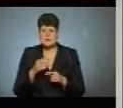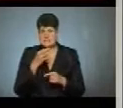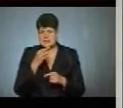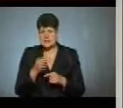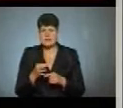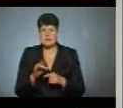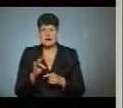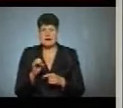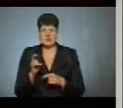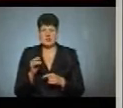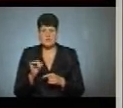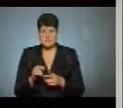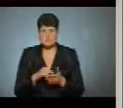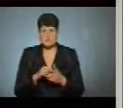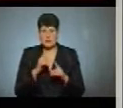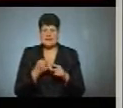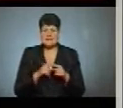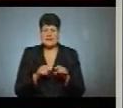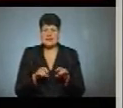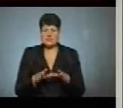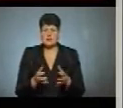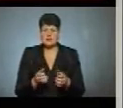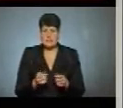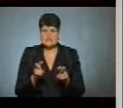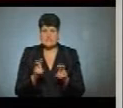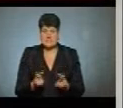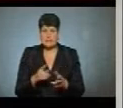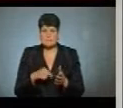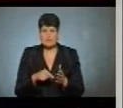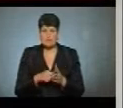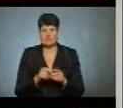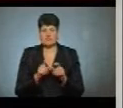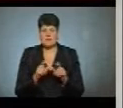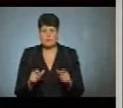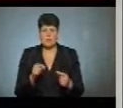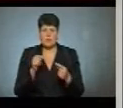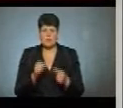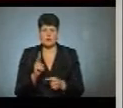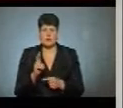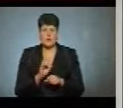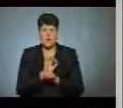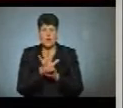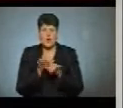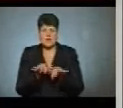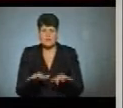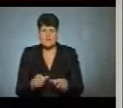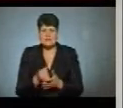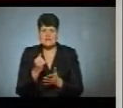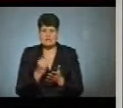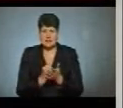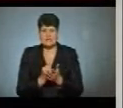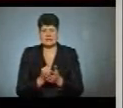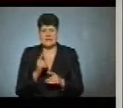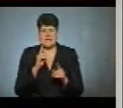Мар'яна Зварич. За її словами, таке рішення прийняли на засіданні міського штабу з протидії коронавірусу та затвердили на сесії